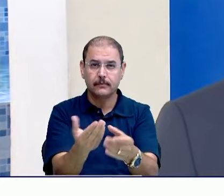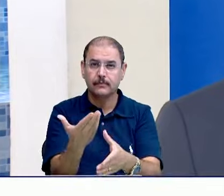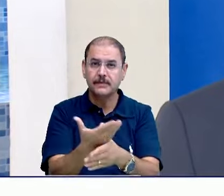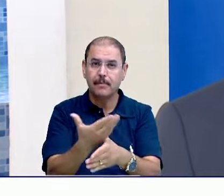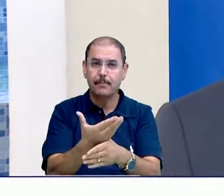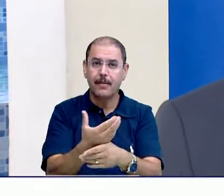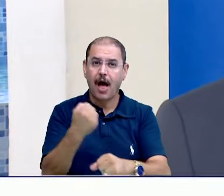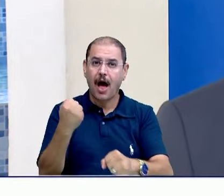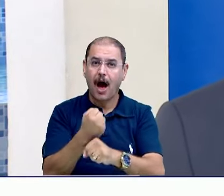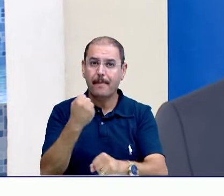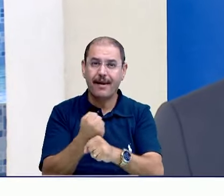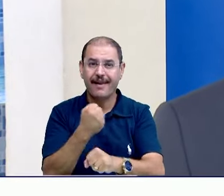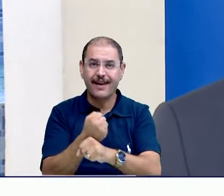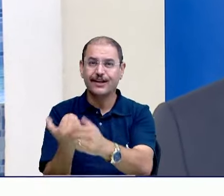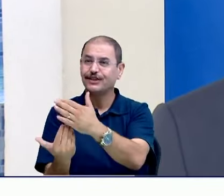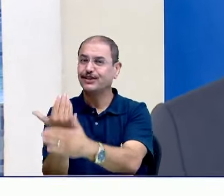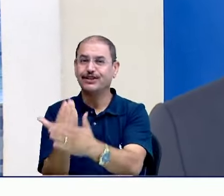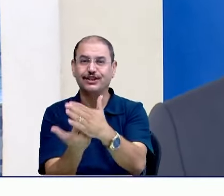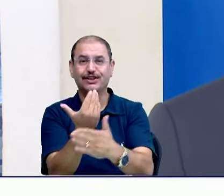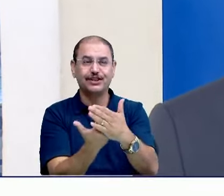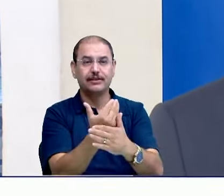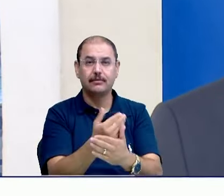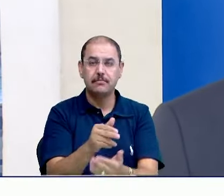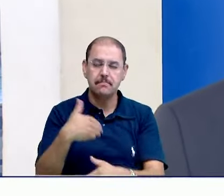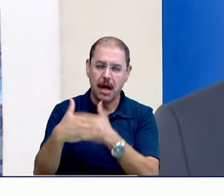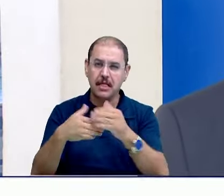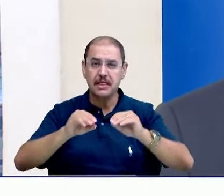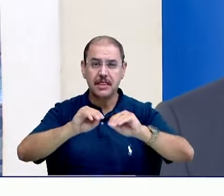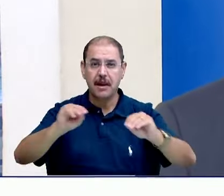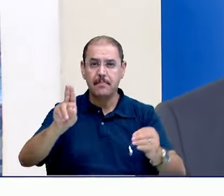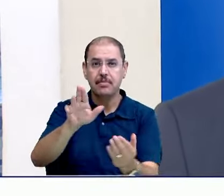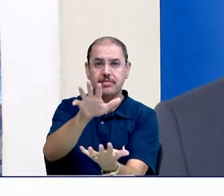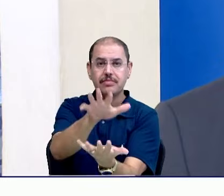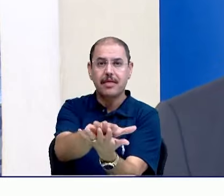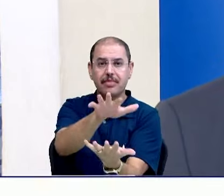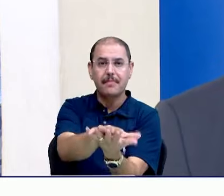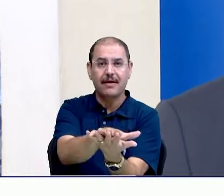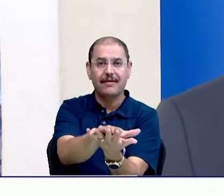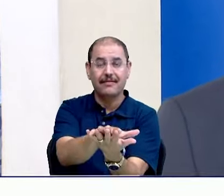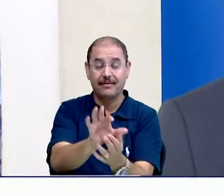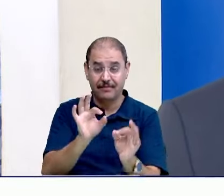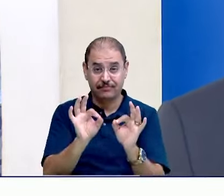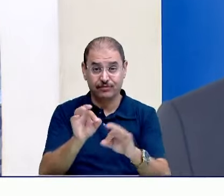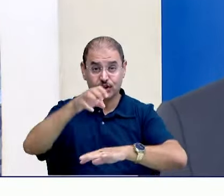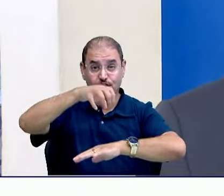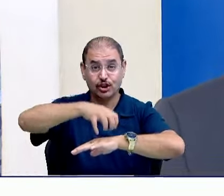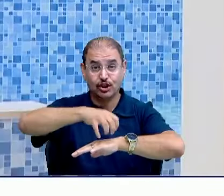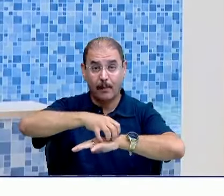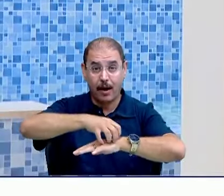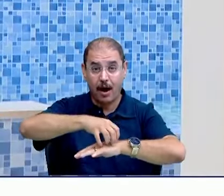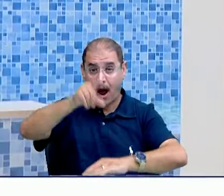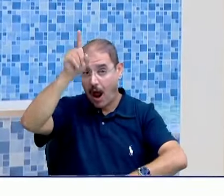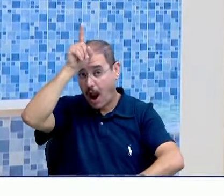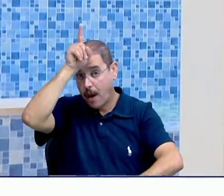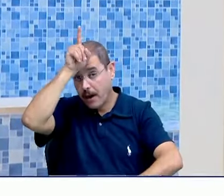فرص جديده للتعليم التطبيقي في جامعه الالمانيه الاردنيه لانها في الاصل جامعه تطبيقيه طبعا